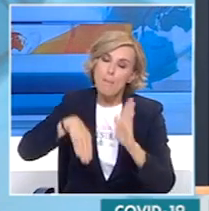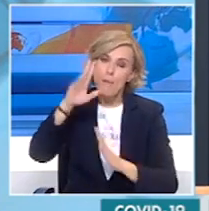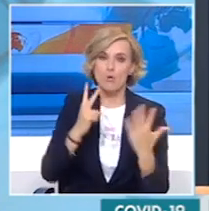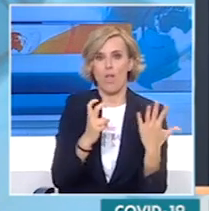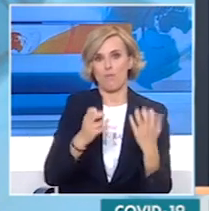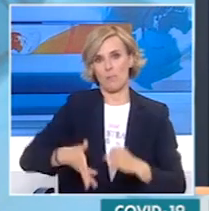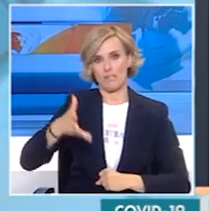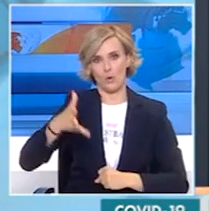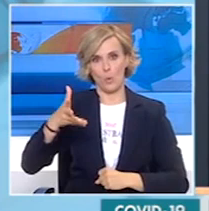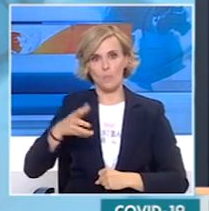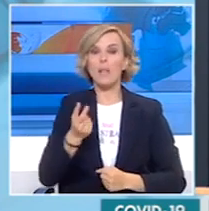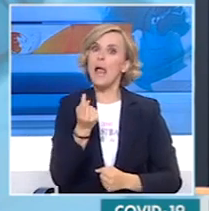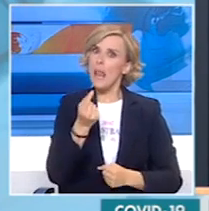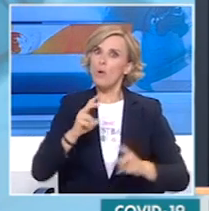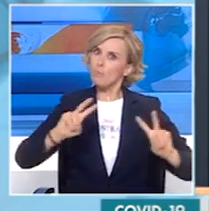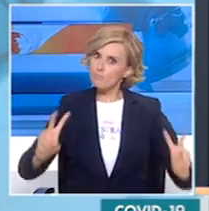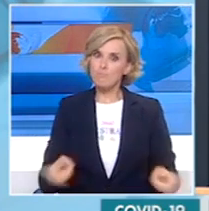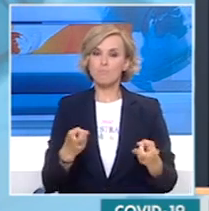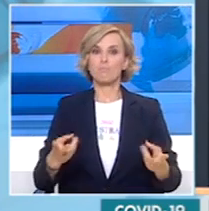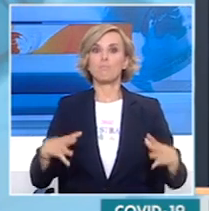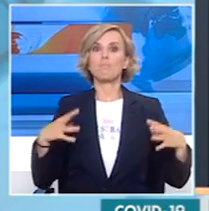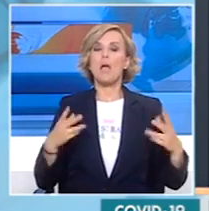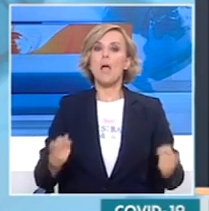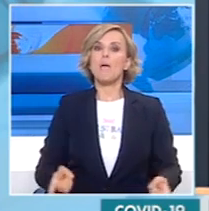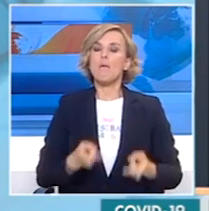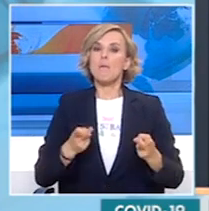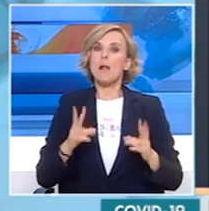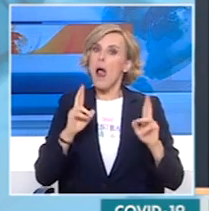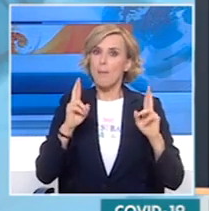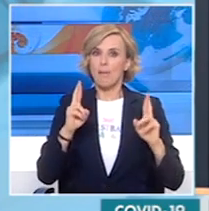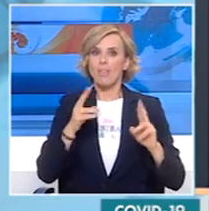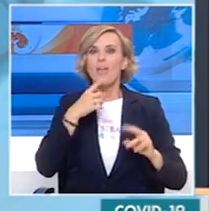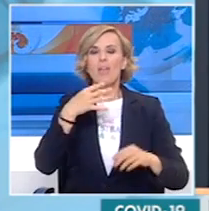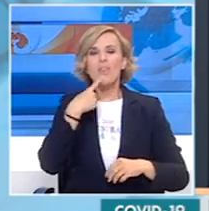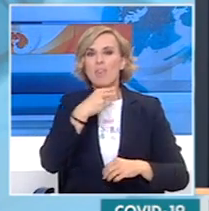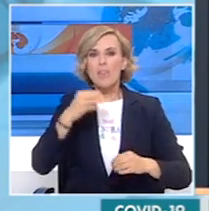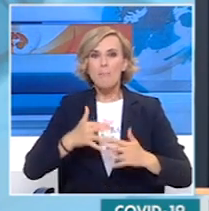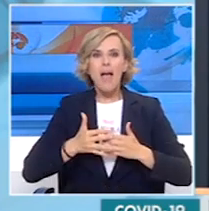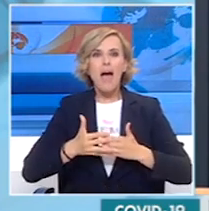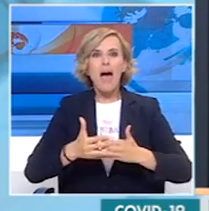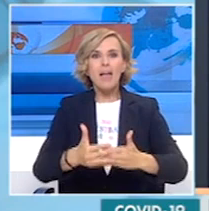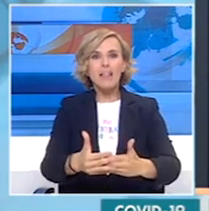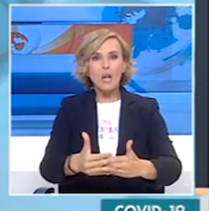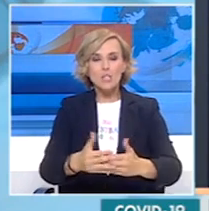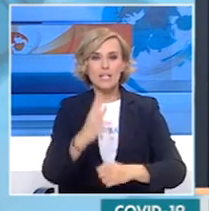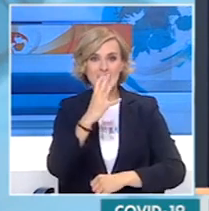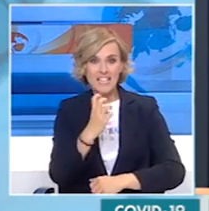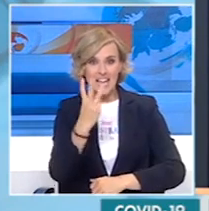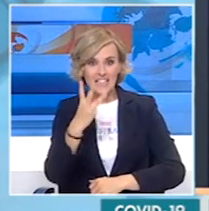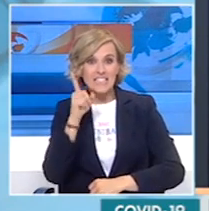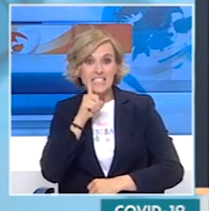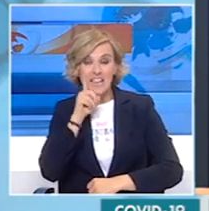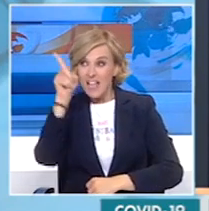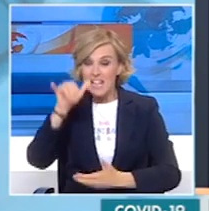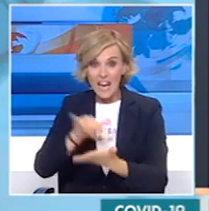Έχουμε κάποια ενθαρρυντικά στοιχεία από τη Διεθνή Βιβλιογραφία για Εγγύους. Μια μελέτη με 43 έγκυες γυναίκες που διαγνώστηκαν με τον ιό στη